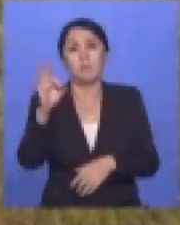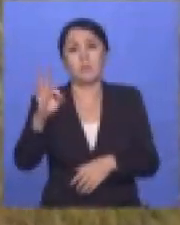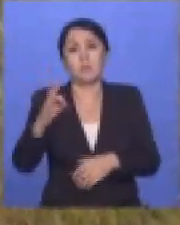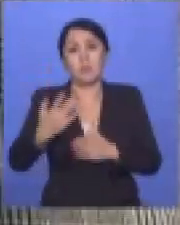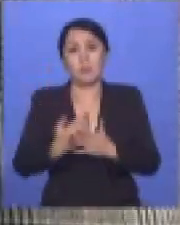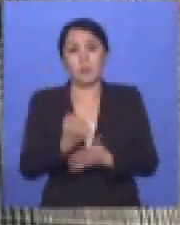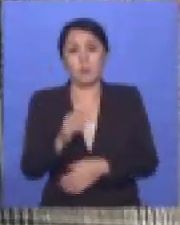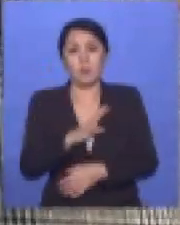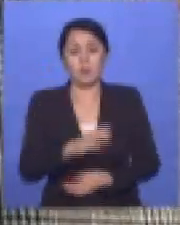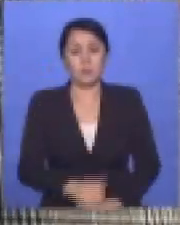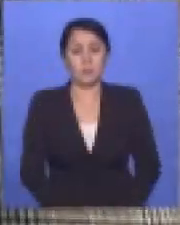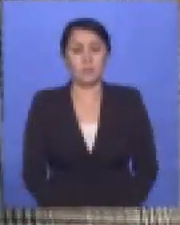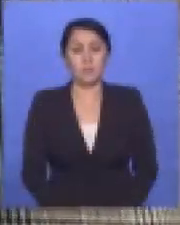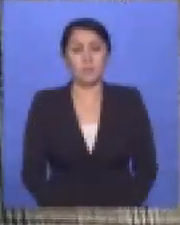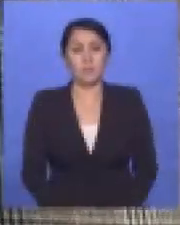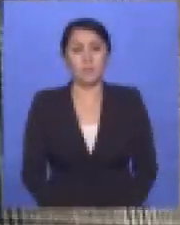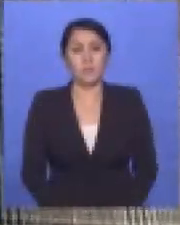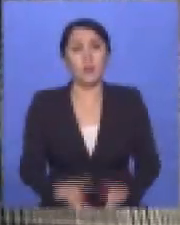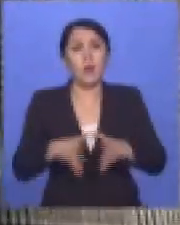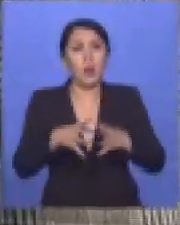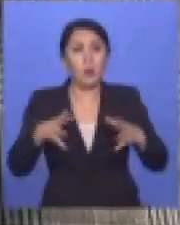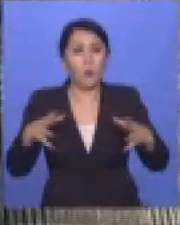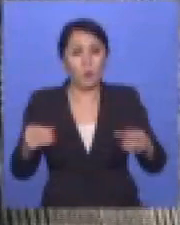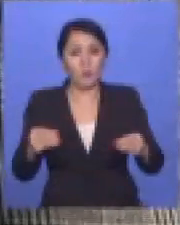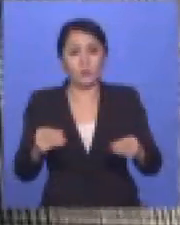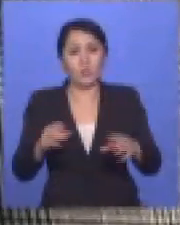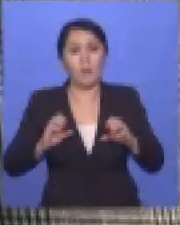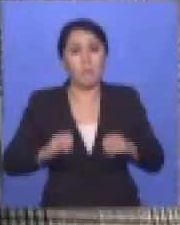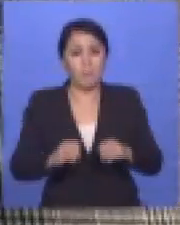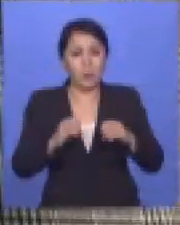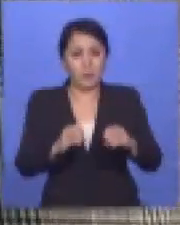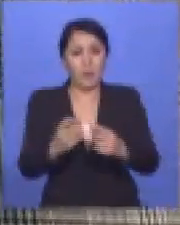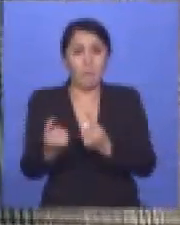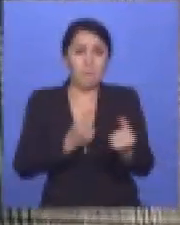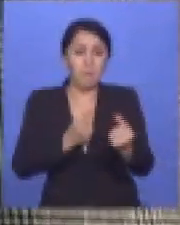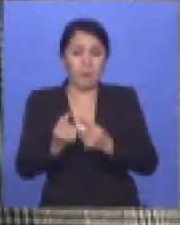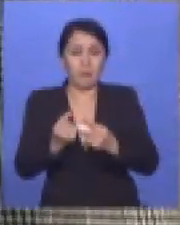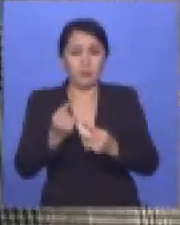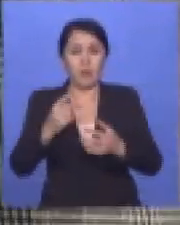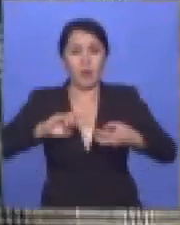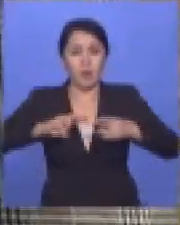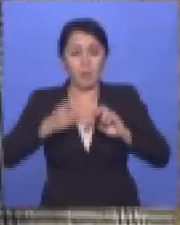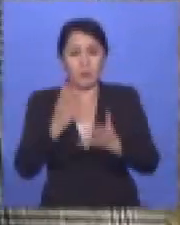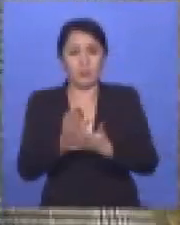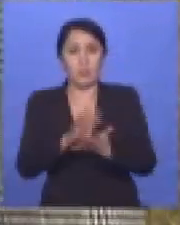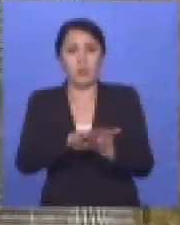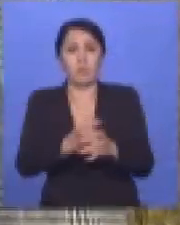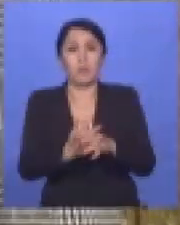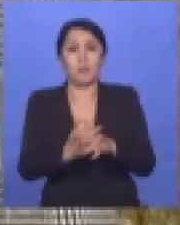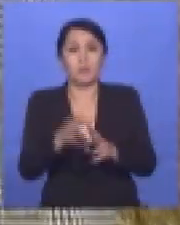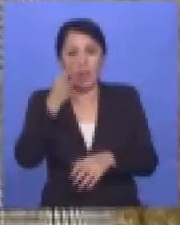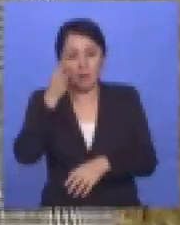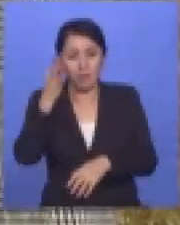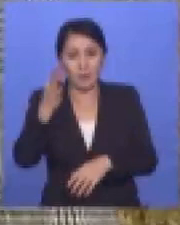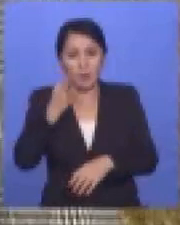жиналған. Пассивная прошла хорошо. Көктемгі егістік науқаны жақсы өтті, ал егінді жинауда біраз қиындықтар туындады. Ауыл шаруашылығындағы